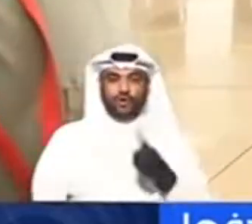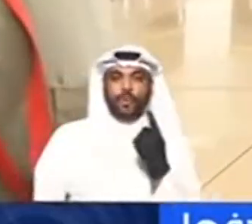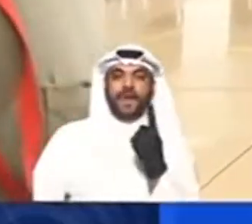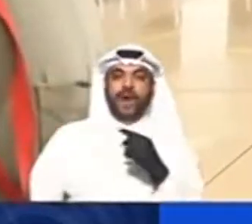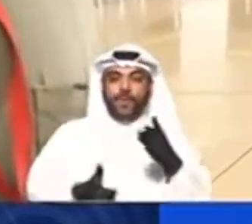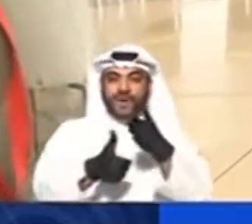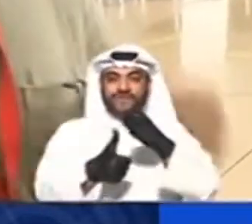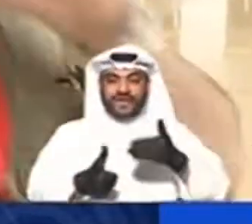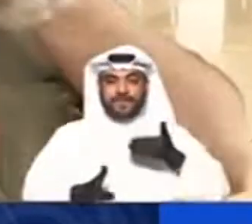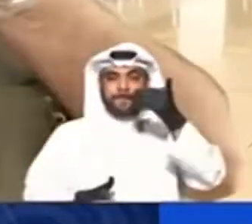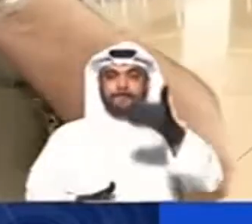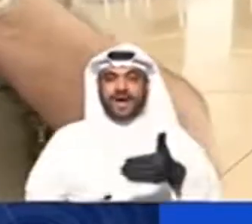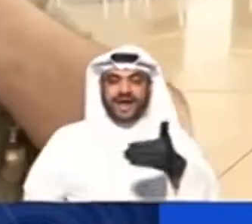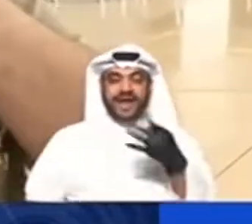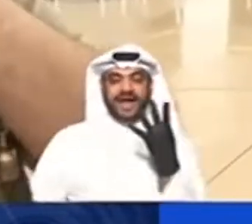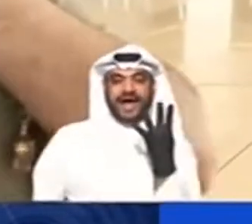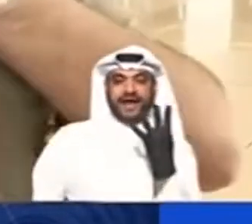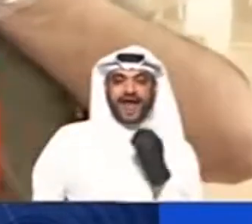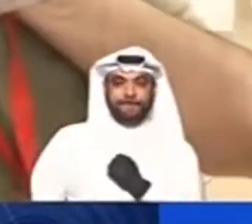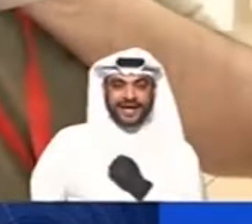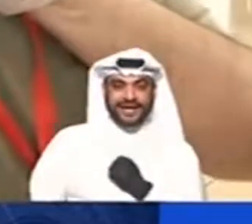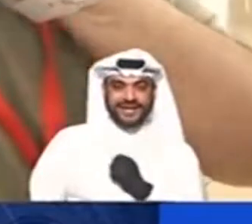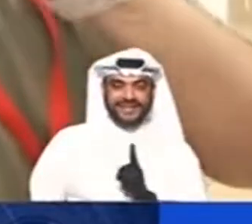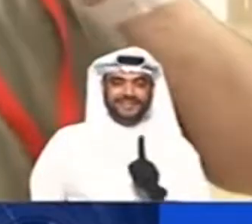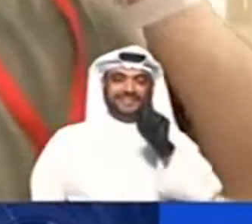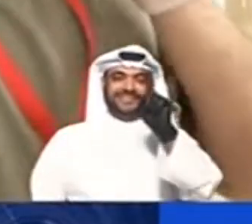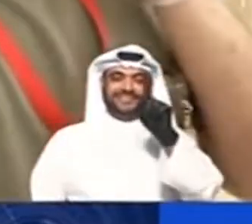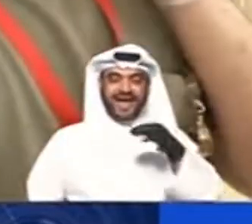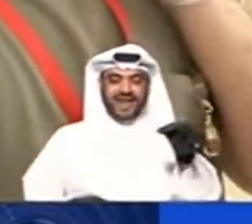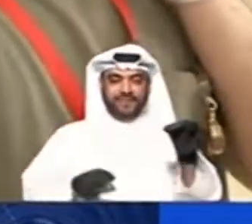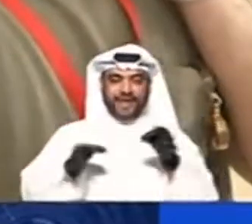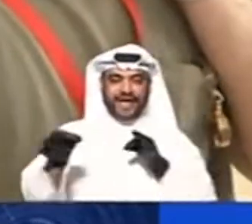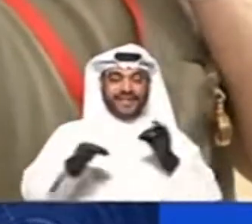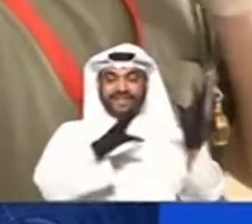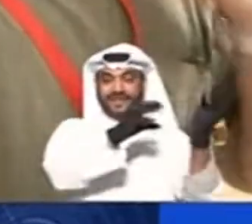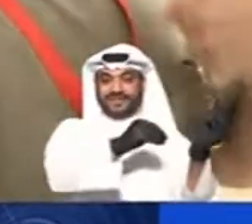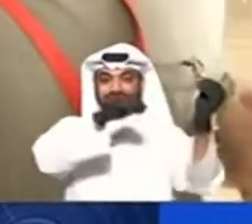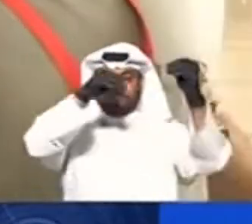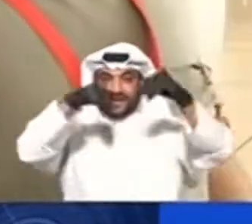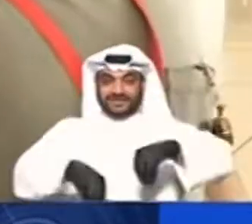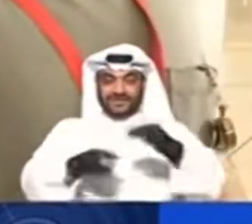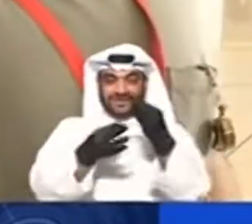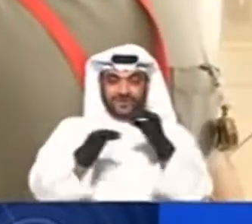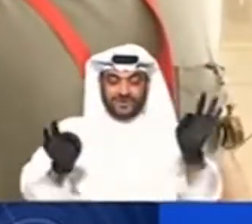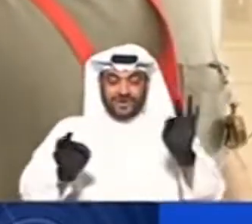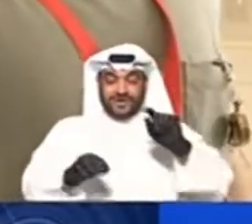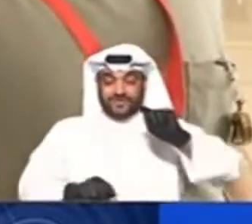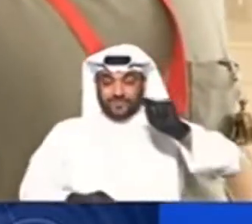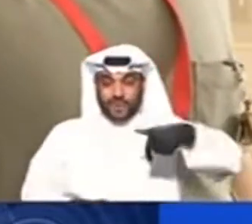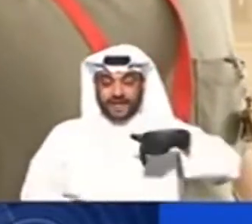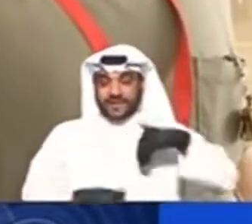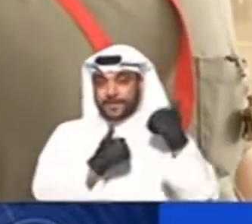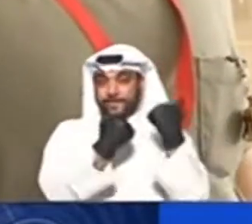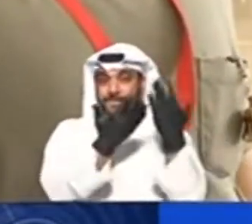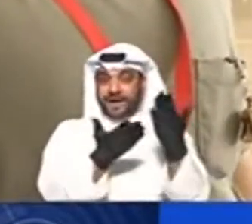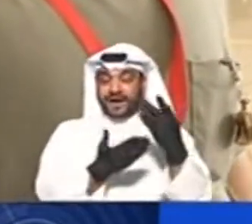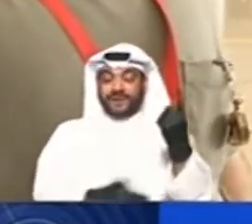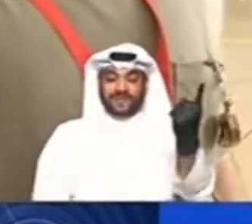لانطلاق المرحلة الرابعة من خطة العودة الشاملة لمواطنينا في الخارج،